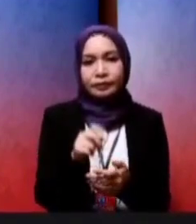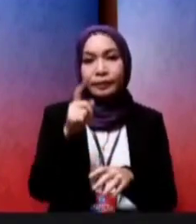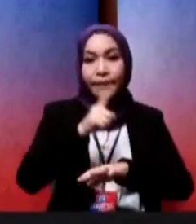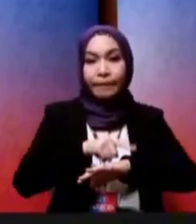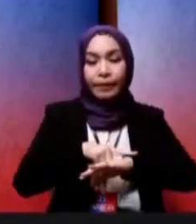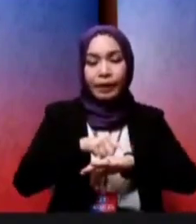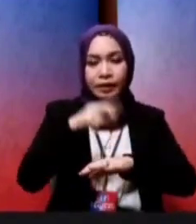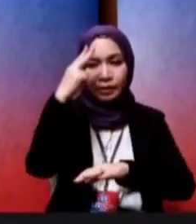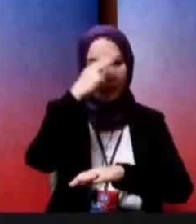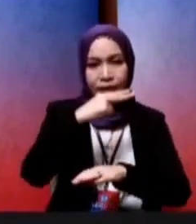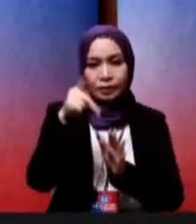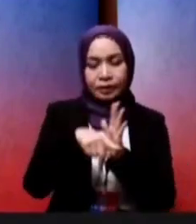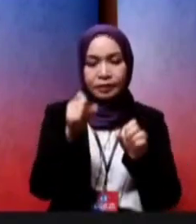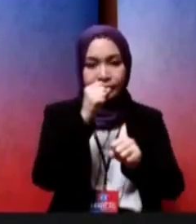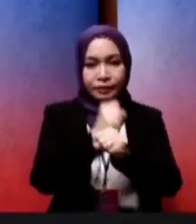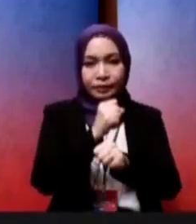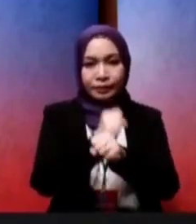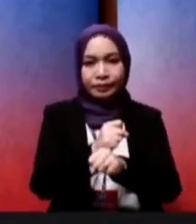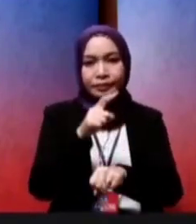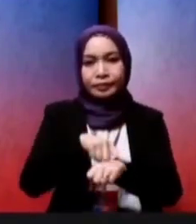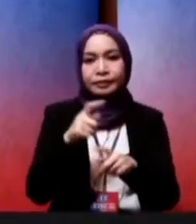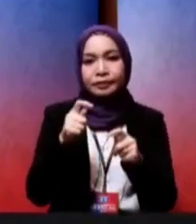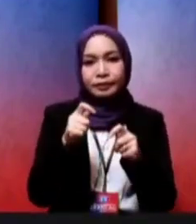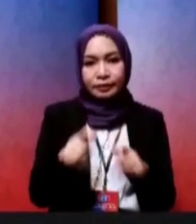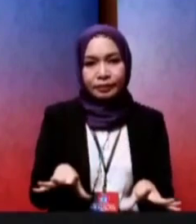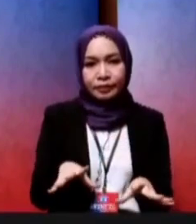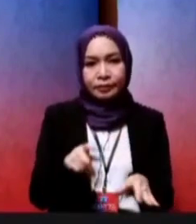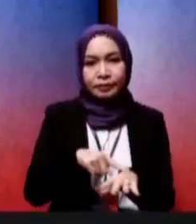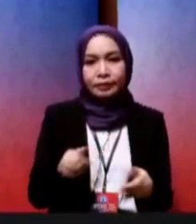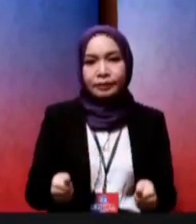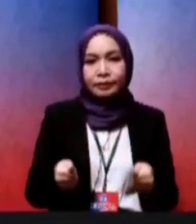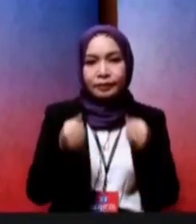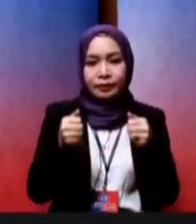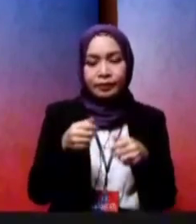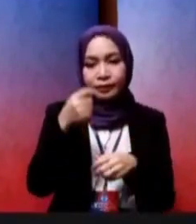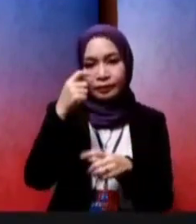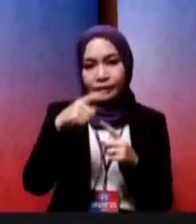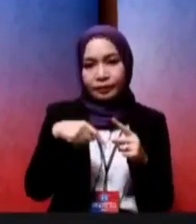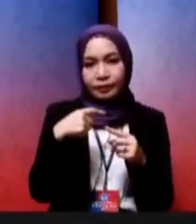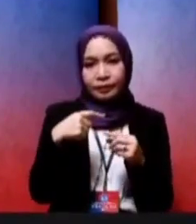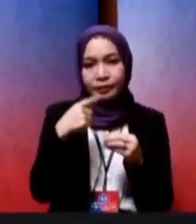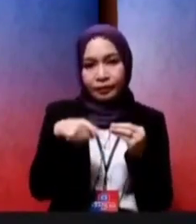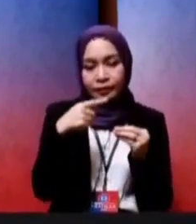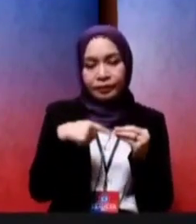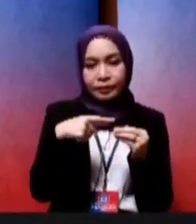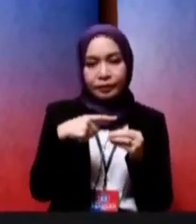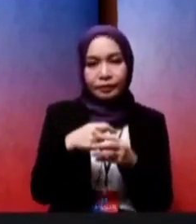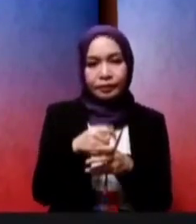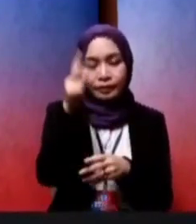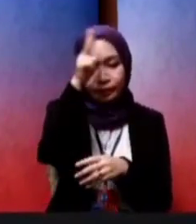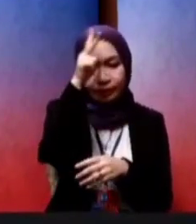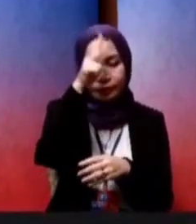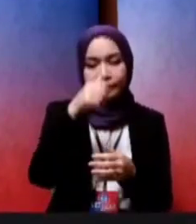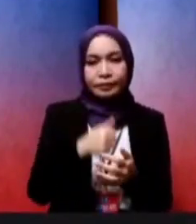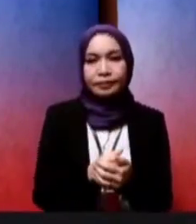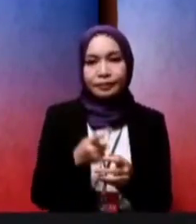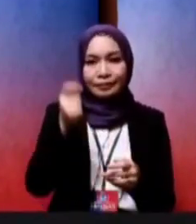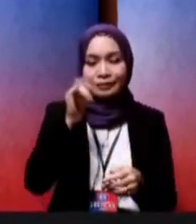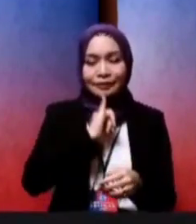ini telah diangkat oleh kerajaan Saya dengar juga keluhan perwakilan daripada Kedah tadi